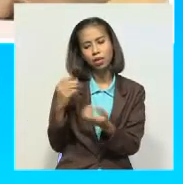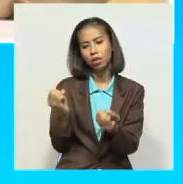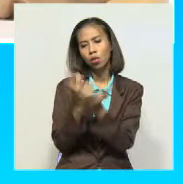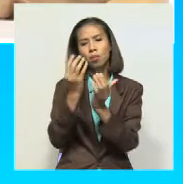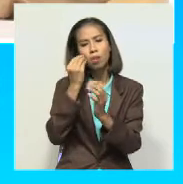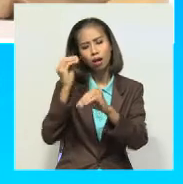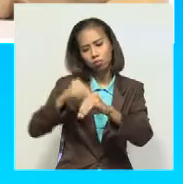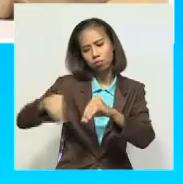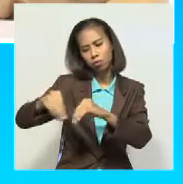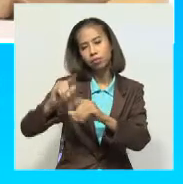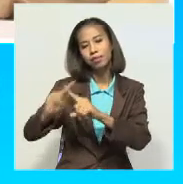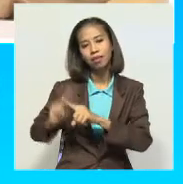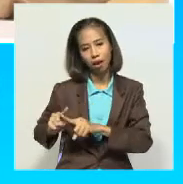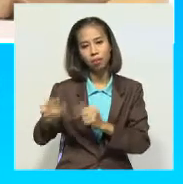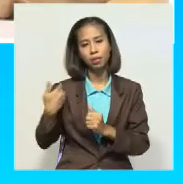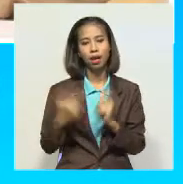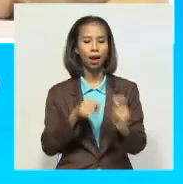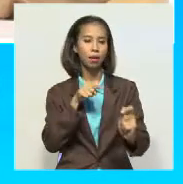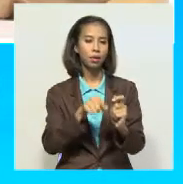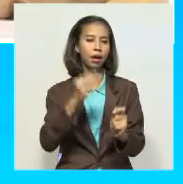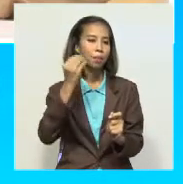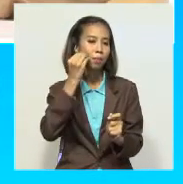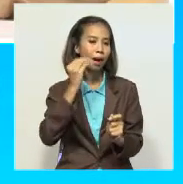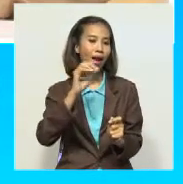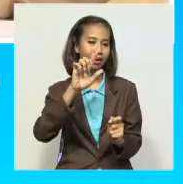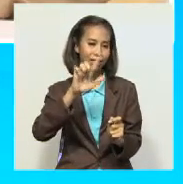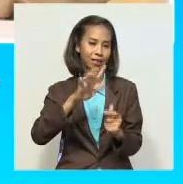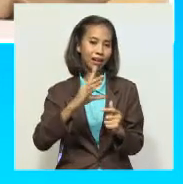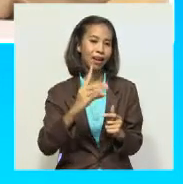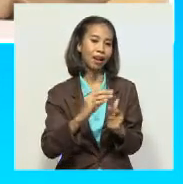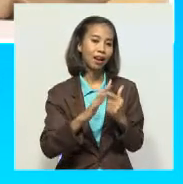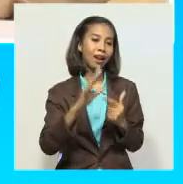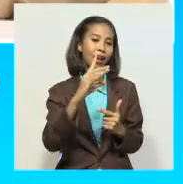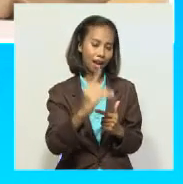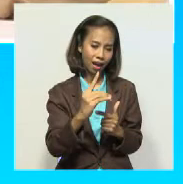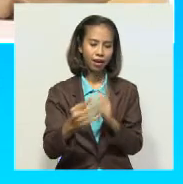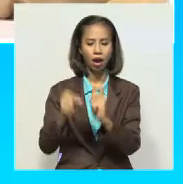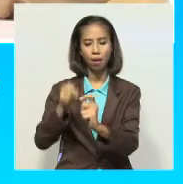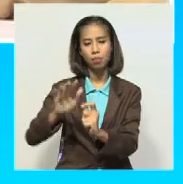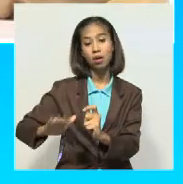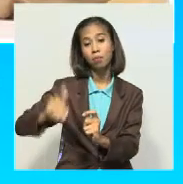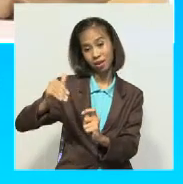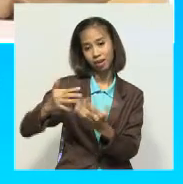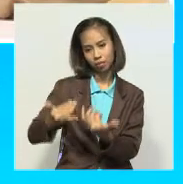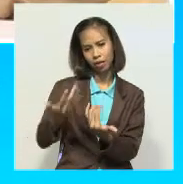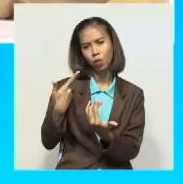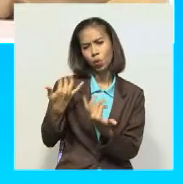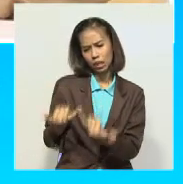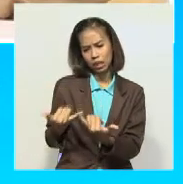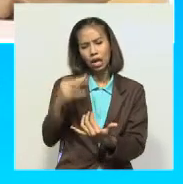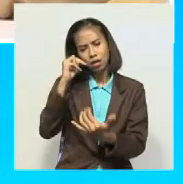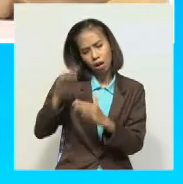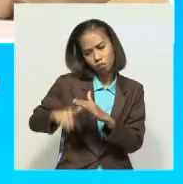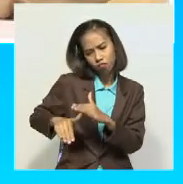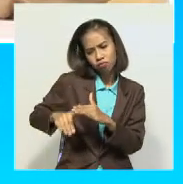ะแล้วก็มีอำเภอบ้านลาดก็จะเป็นพื้นที่ลุ่มต่ำแล้วก็อำเภอเมืองซึ่งวันนี้อำเภอเมืองเนี่ยปริมาณน้ำสูงขึ้นเพราะว่า